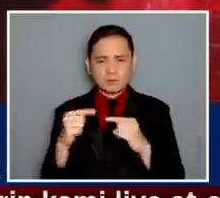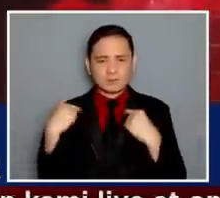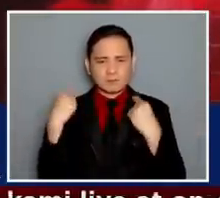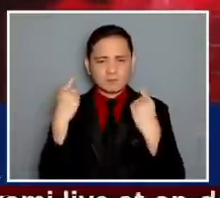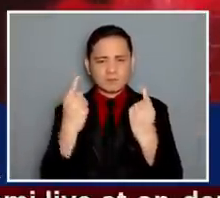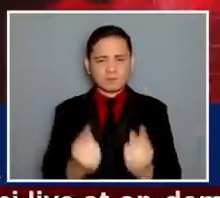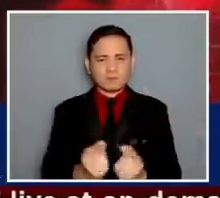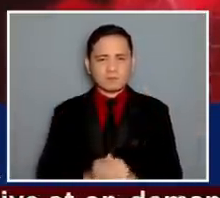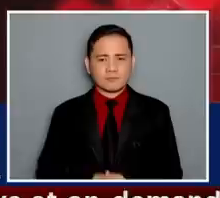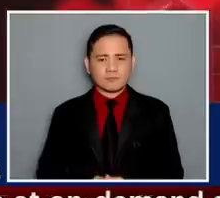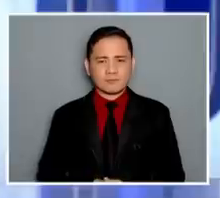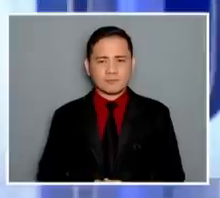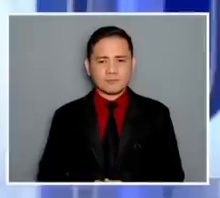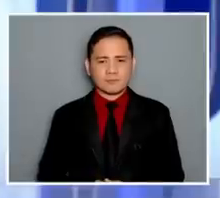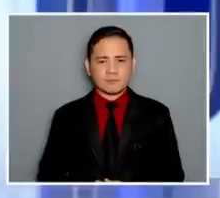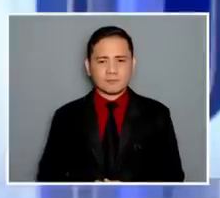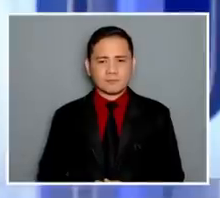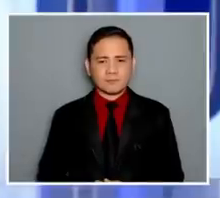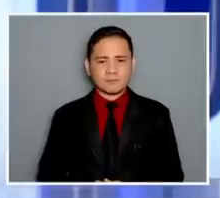ngayon.